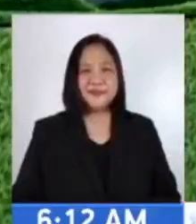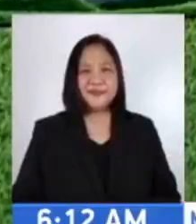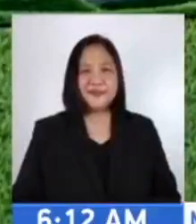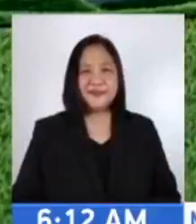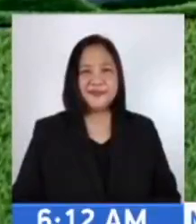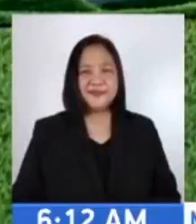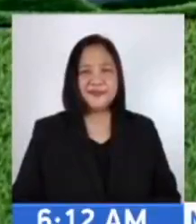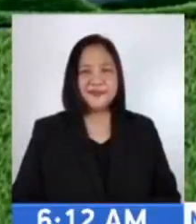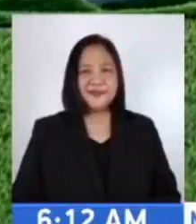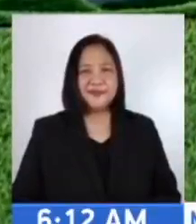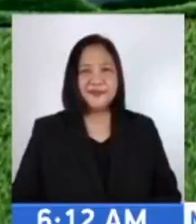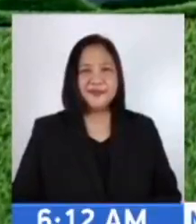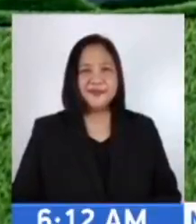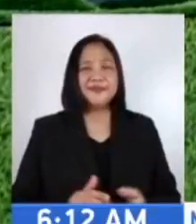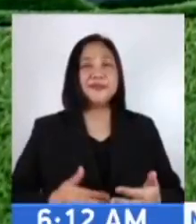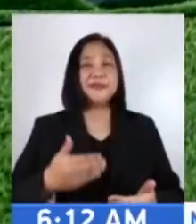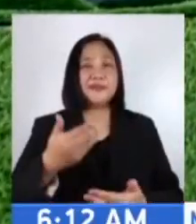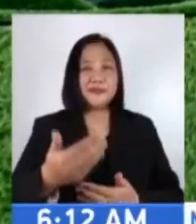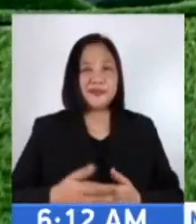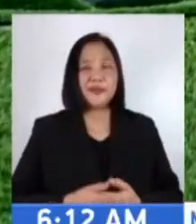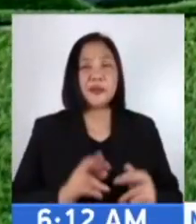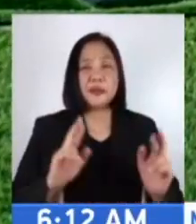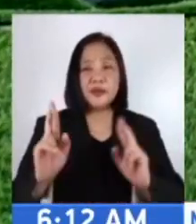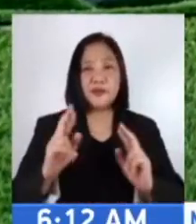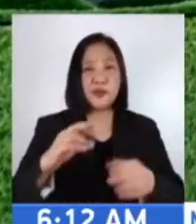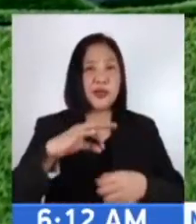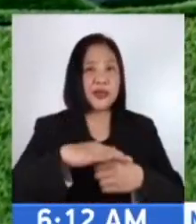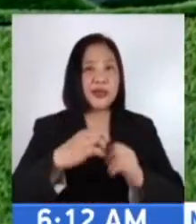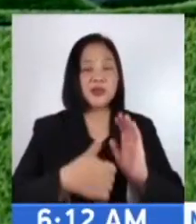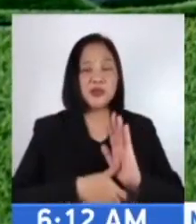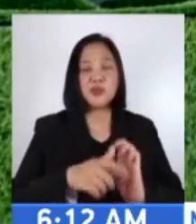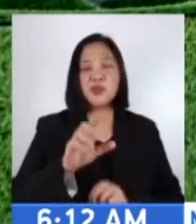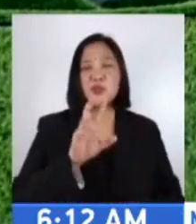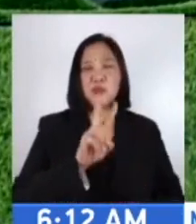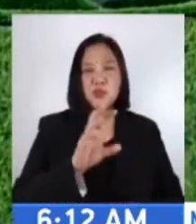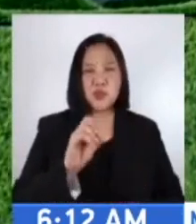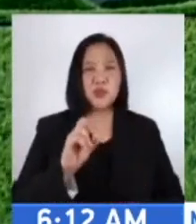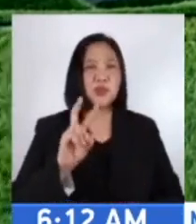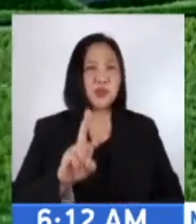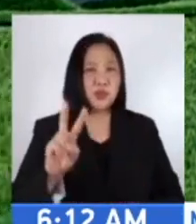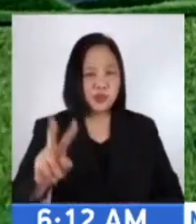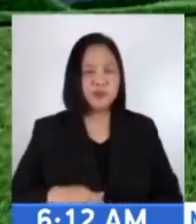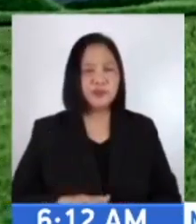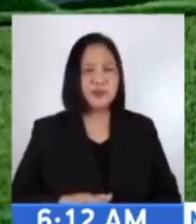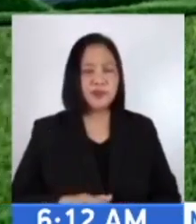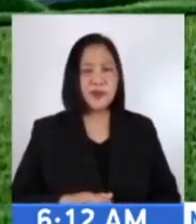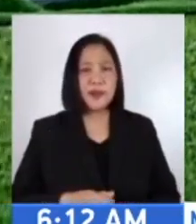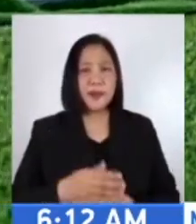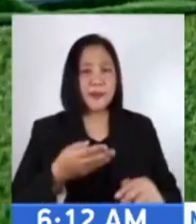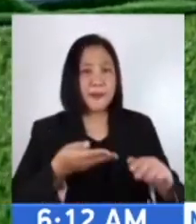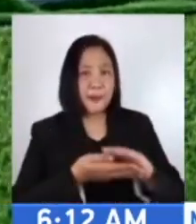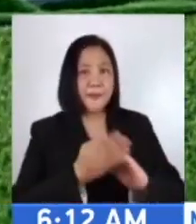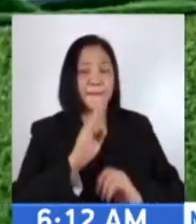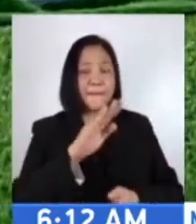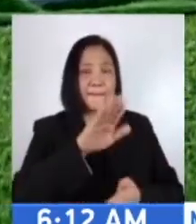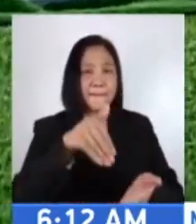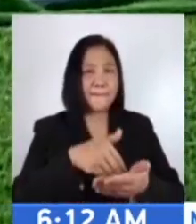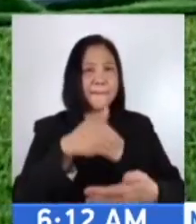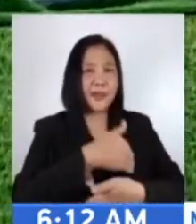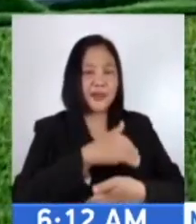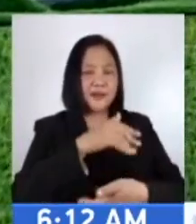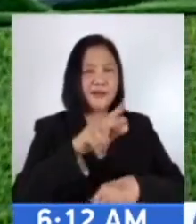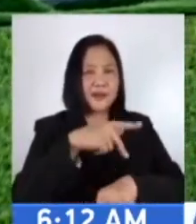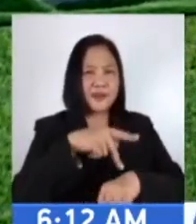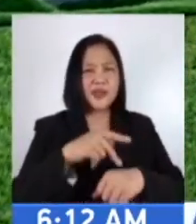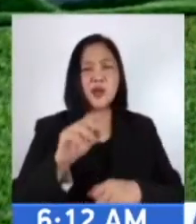Bilang paghahanda pa rin sa eleksyon 2022, itinago na sa vault ng Bangko Sentral ng Pilipinas ang gagamiting source code sa